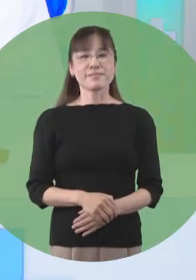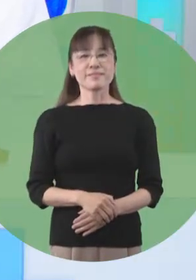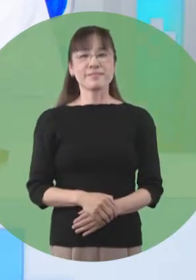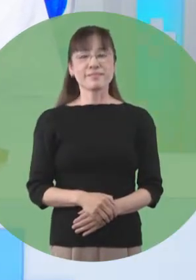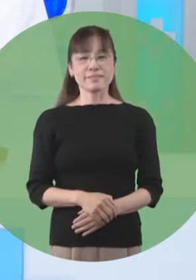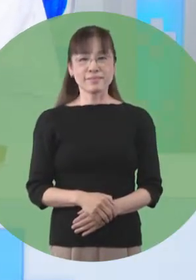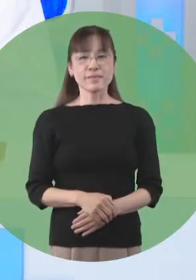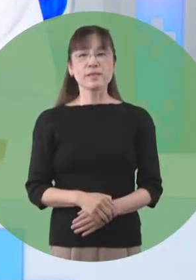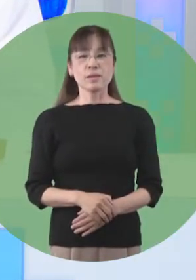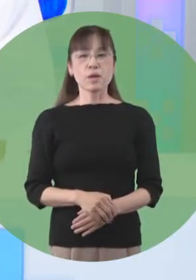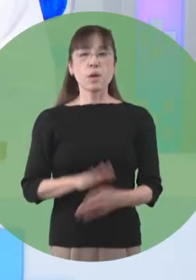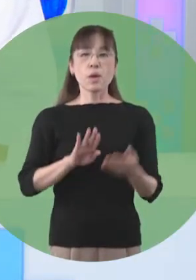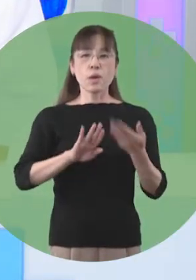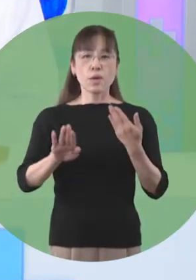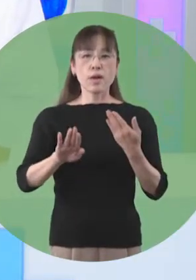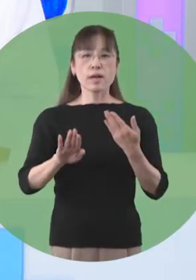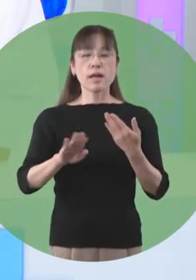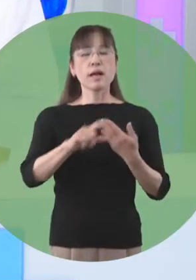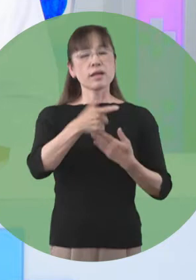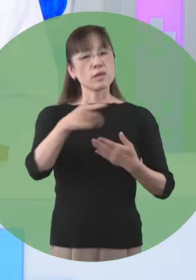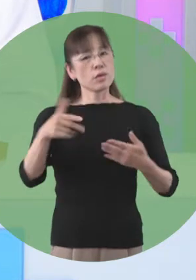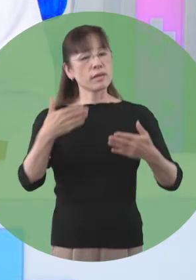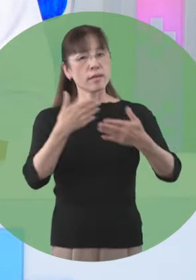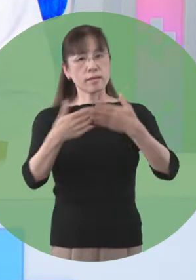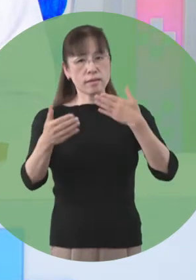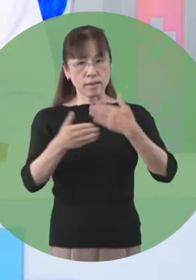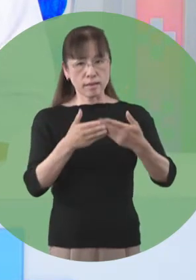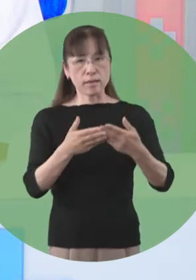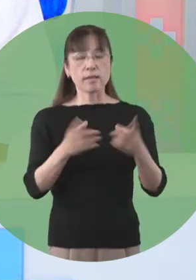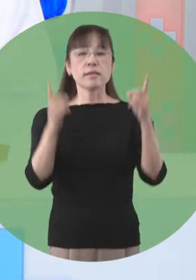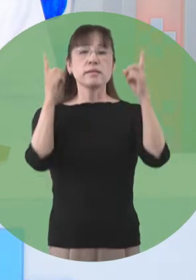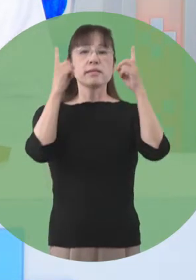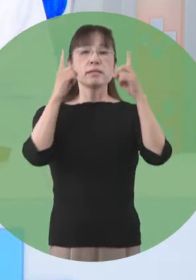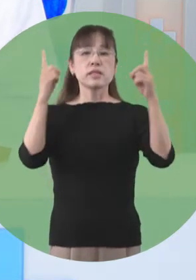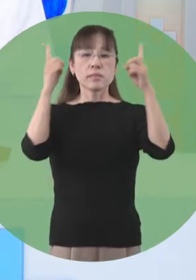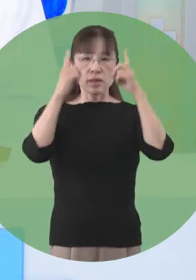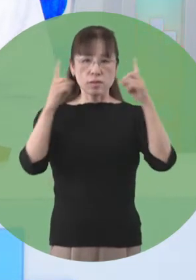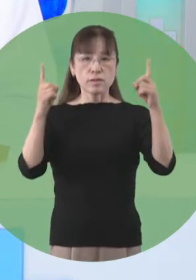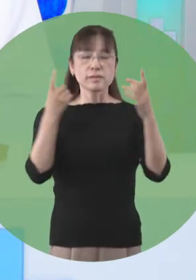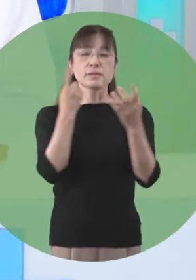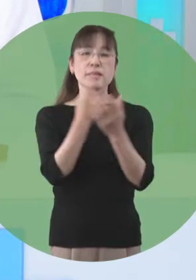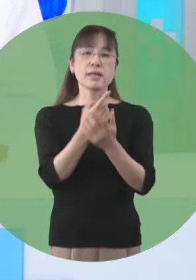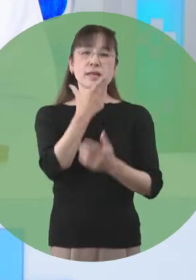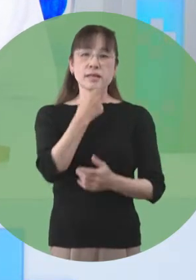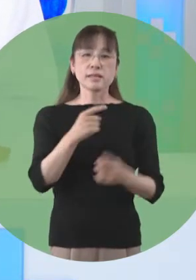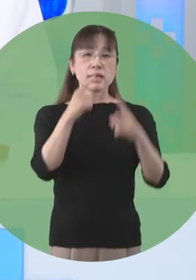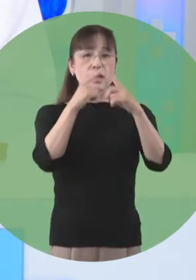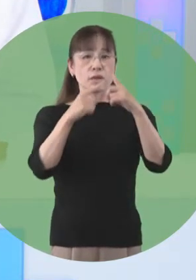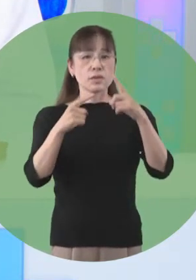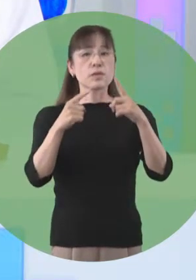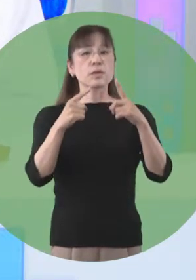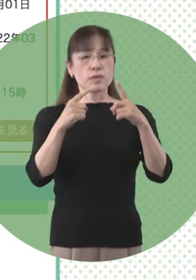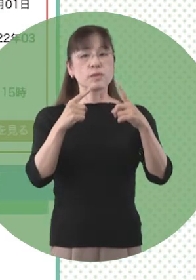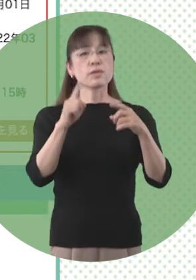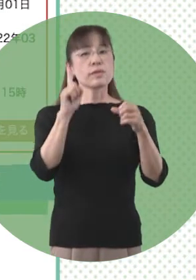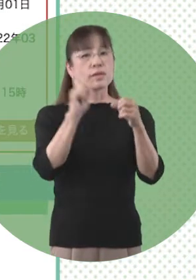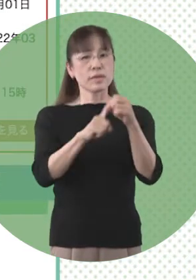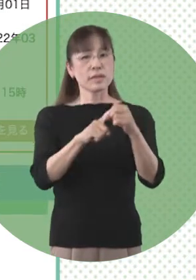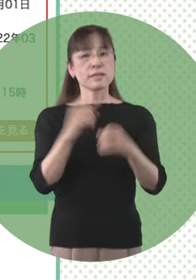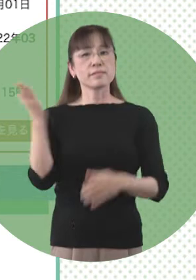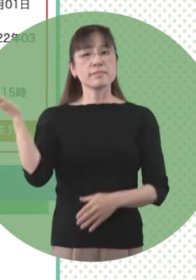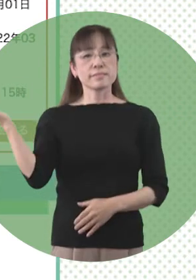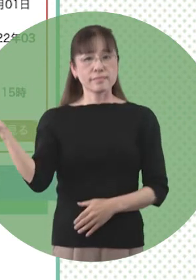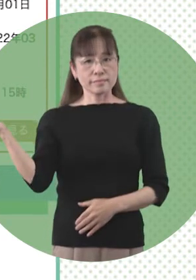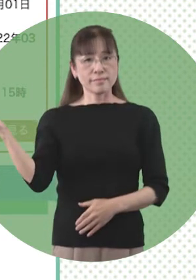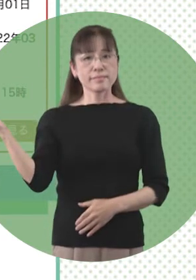もう少しステップアップして農林漁業体験や食育のイベントに参加してみたいという方には、チャーガン